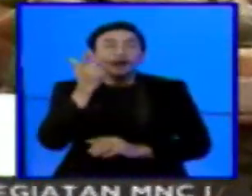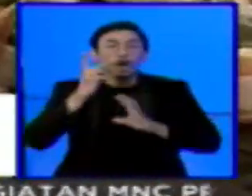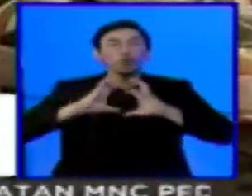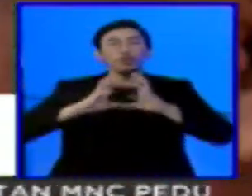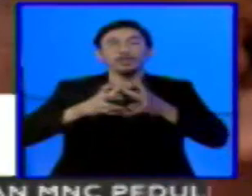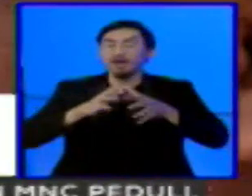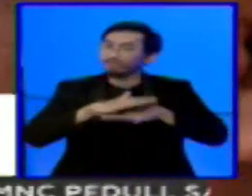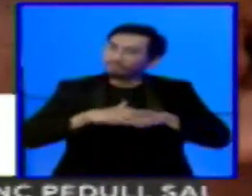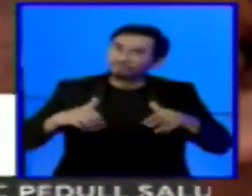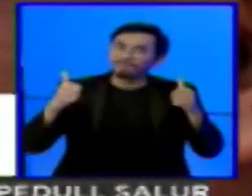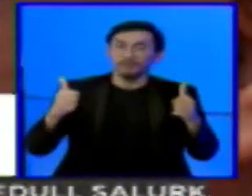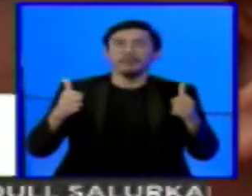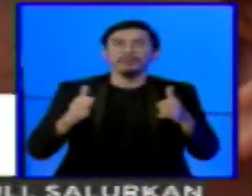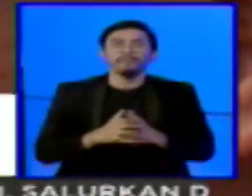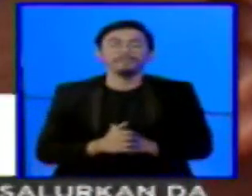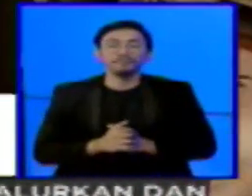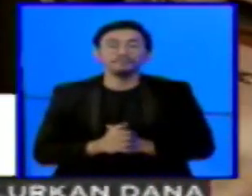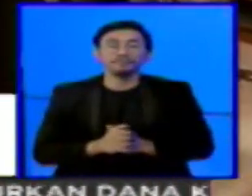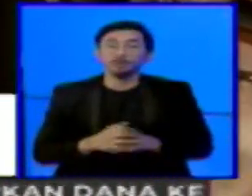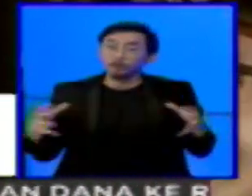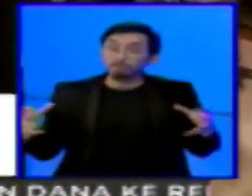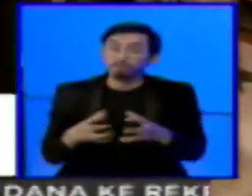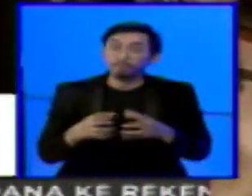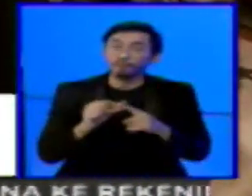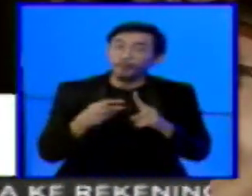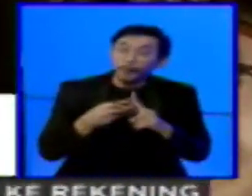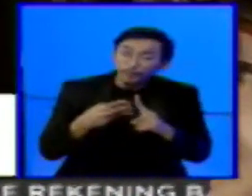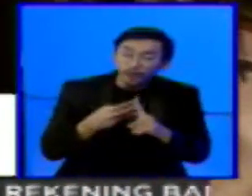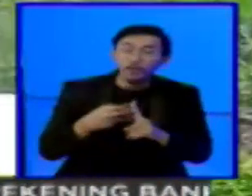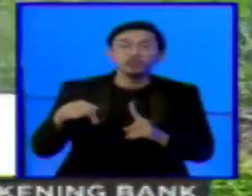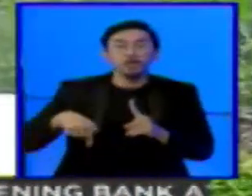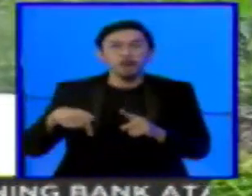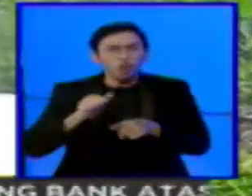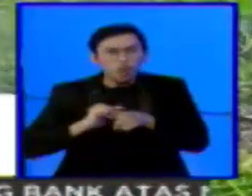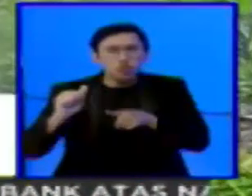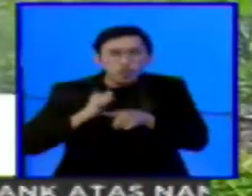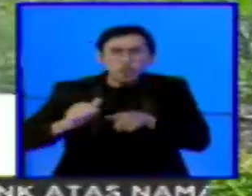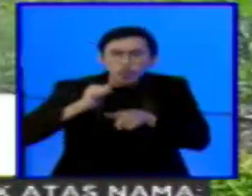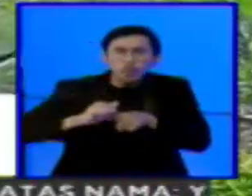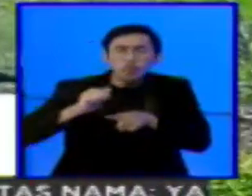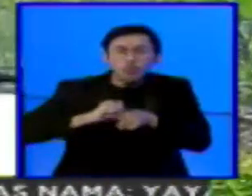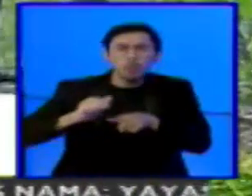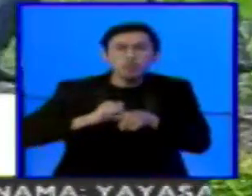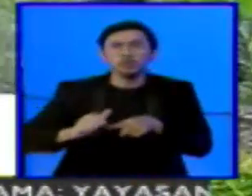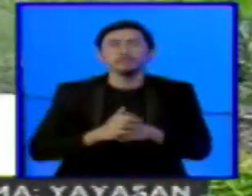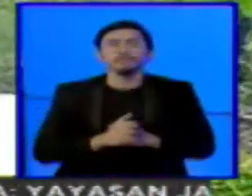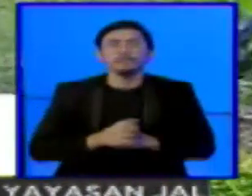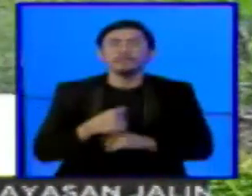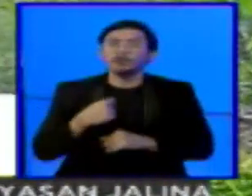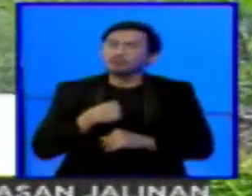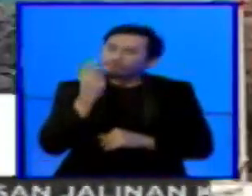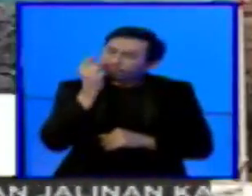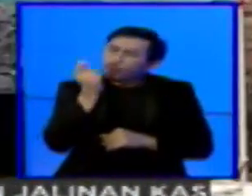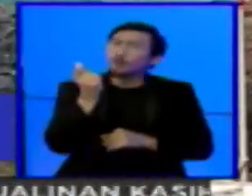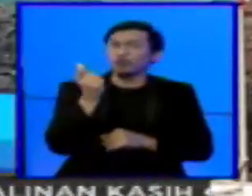Berbagai misi melalui Perserikatan Bangsa-Bangsa dijalani pasukan perdamaian TNI. Saya beruntung bisa menyaksikan